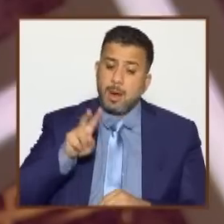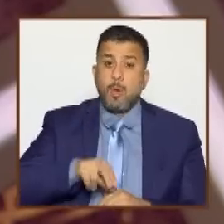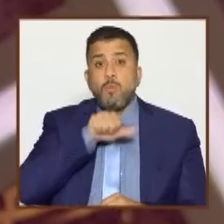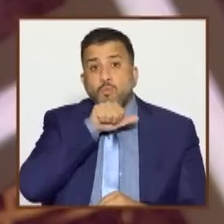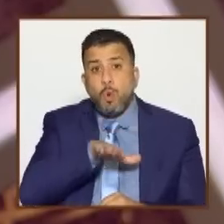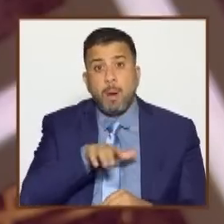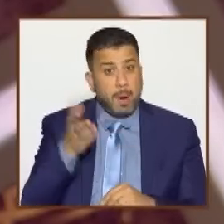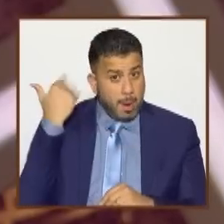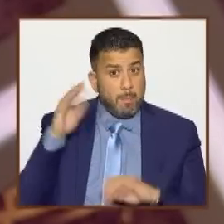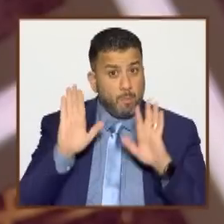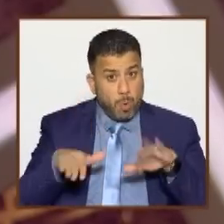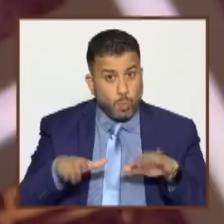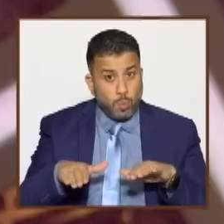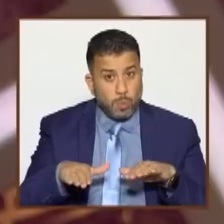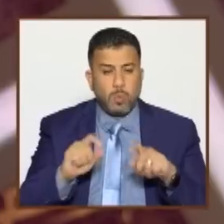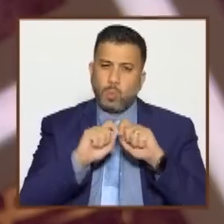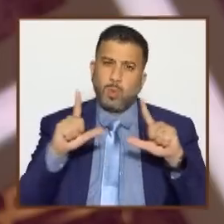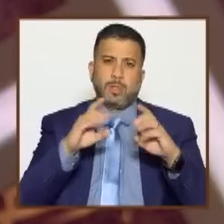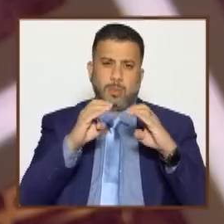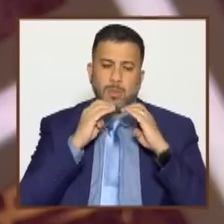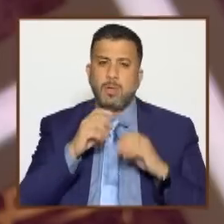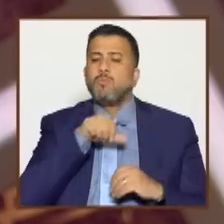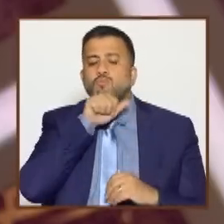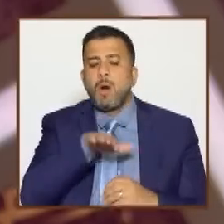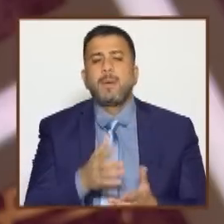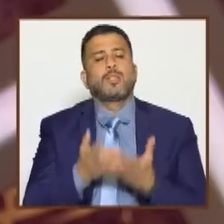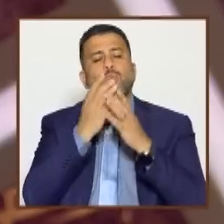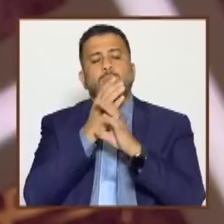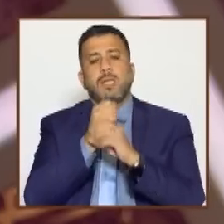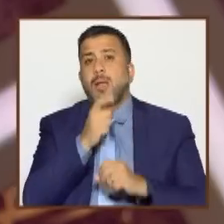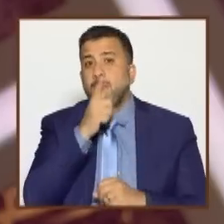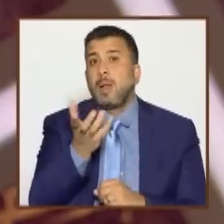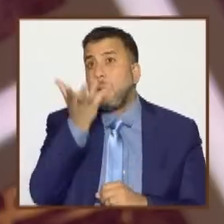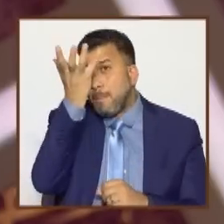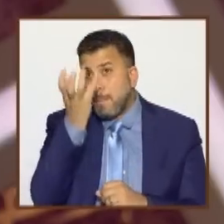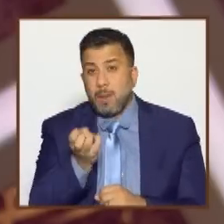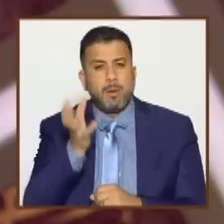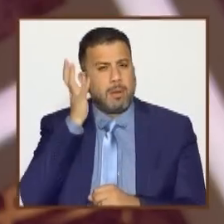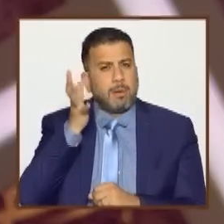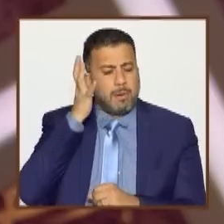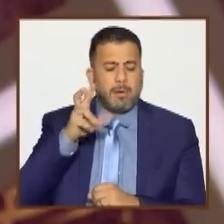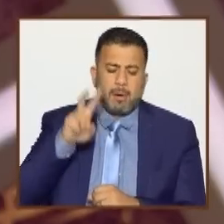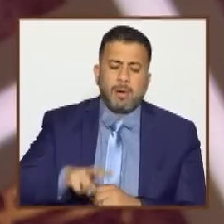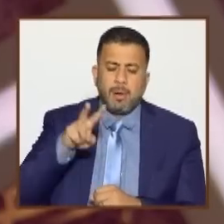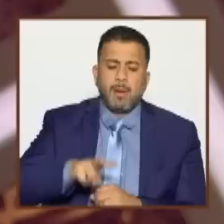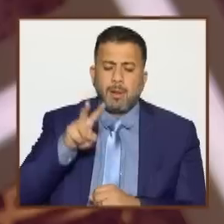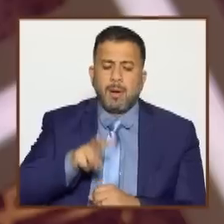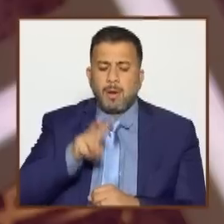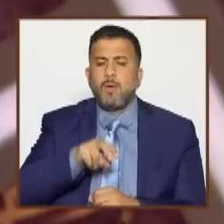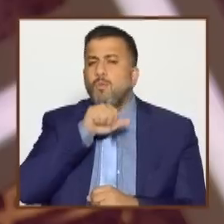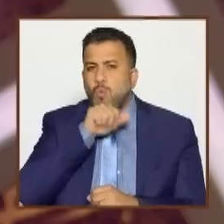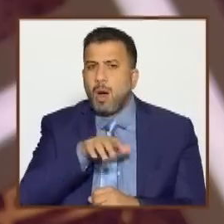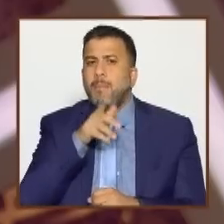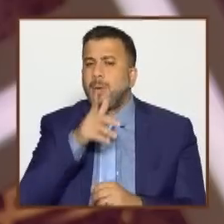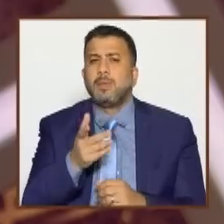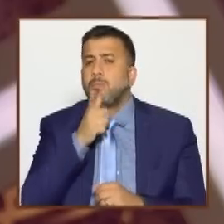فيك ورضي الله عنك، الثابت عن النبي عليه الصلاة والسلام أنه كان يقوم الليل صلى الله عليه وسلم، ولذلك قال تعالى: